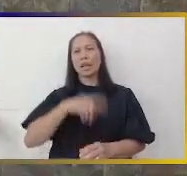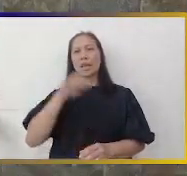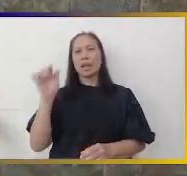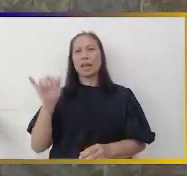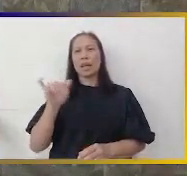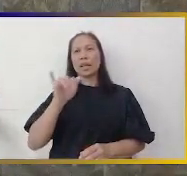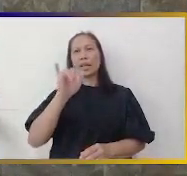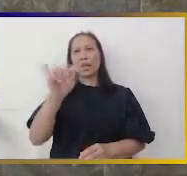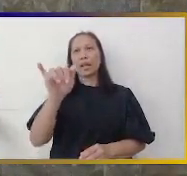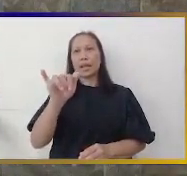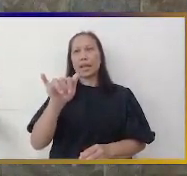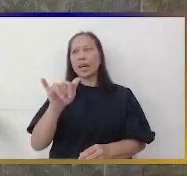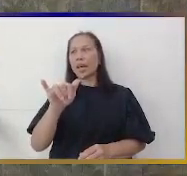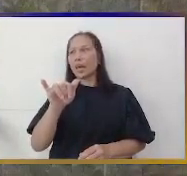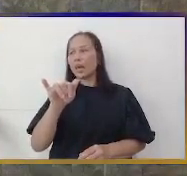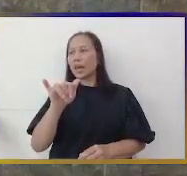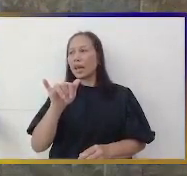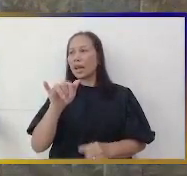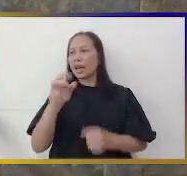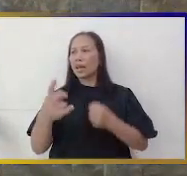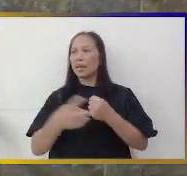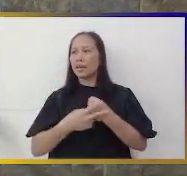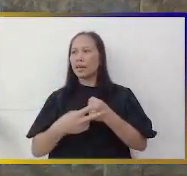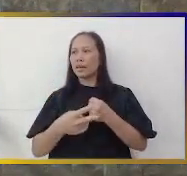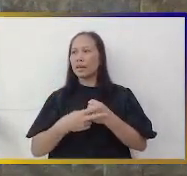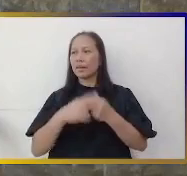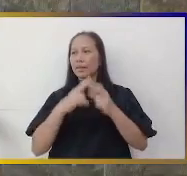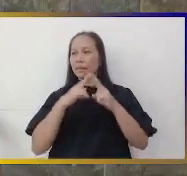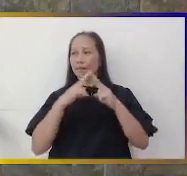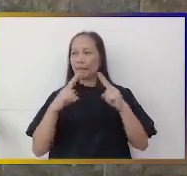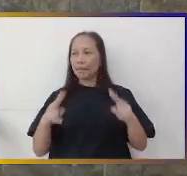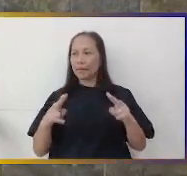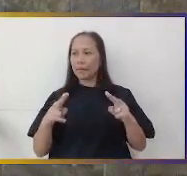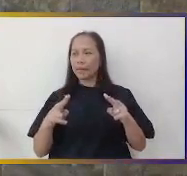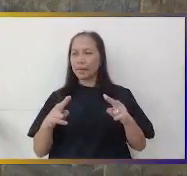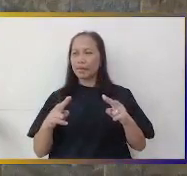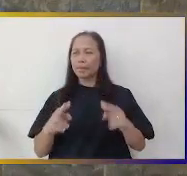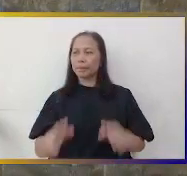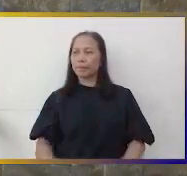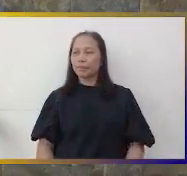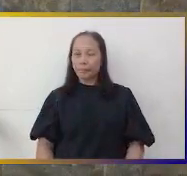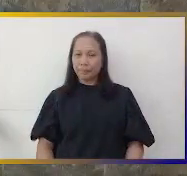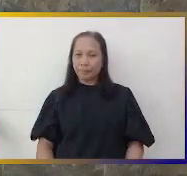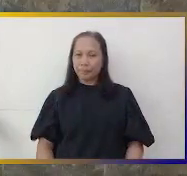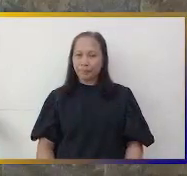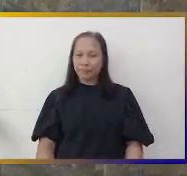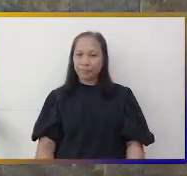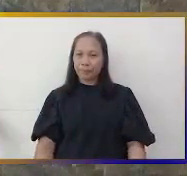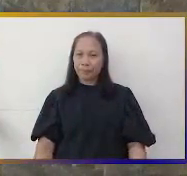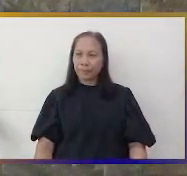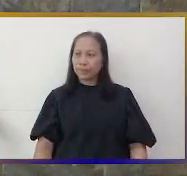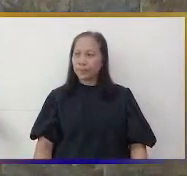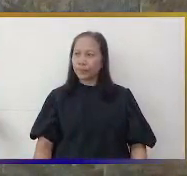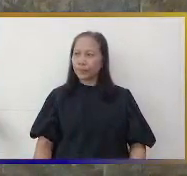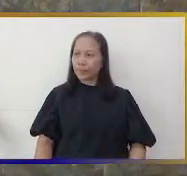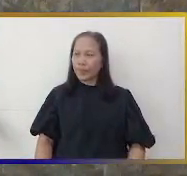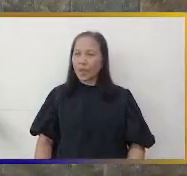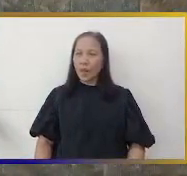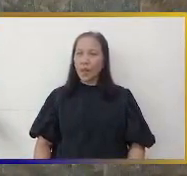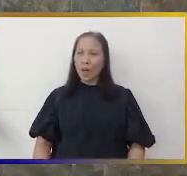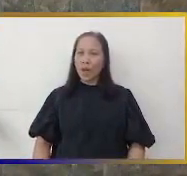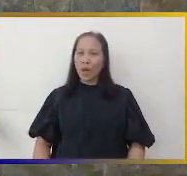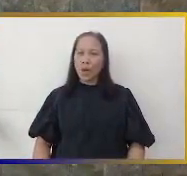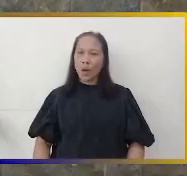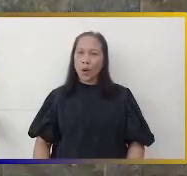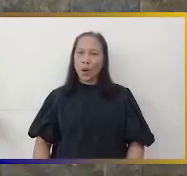storehouse yung ibinibigay natin na ties and offering natin sa church Okay which is the plan of God for our money